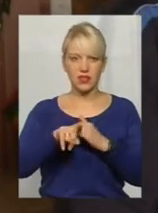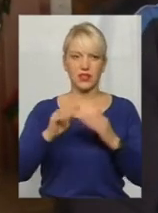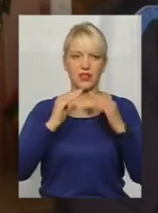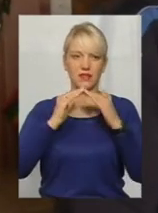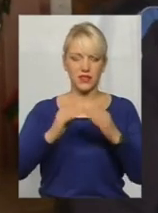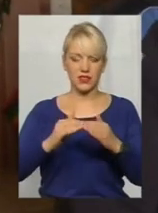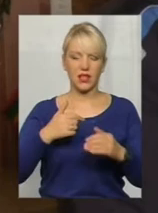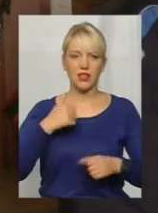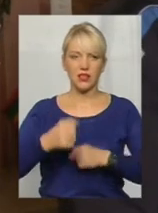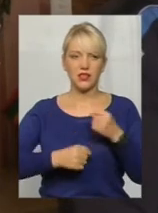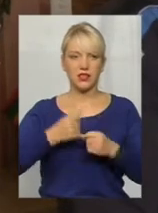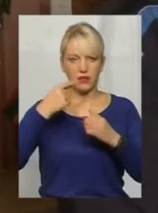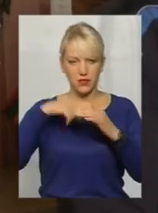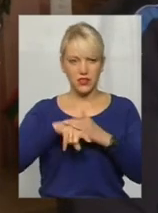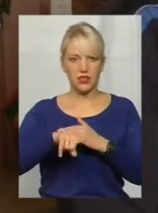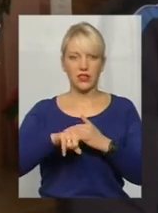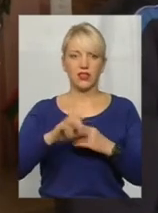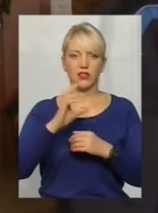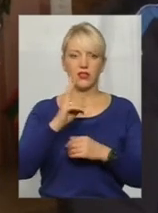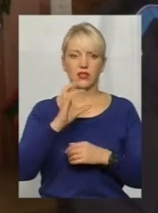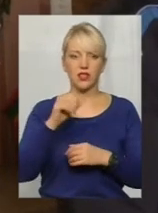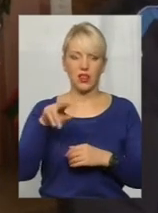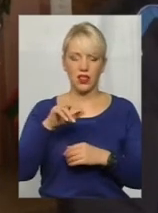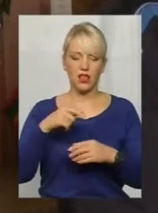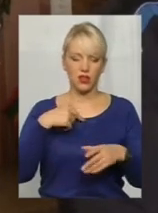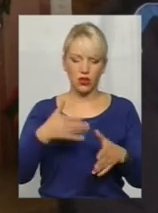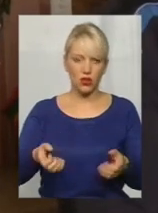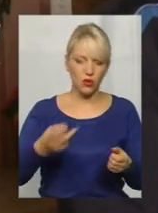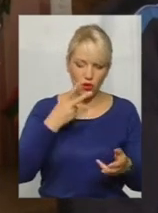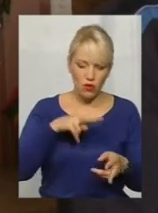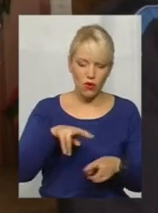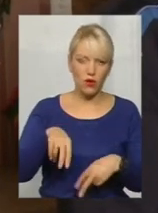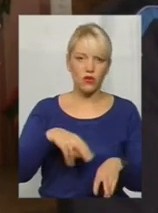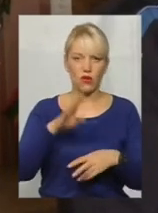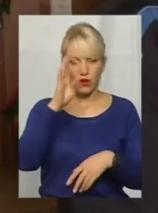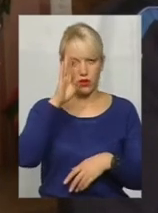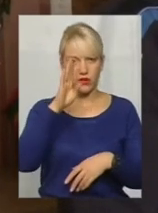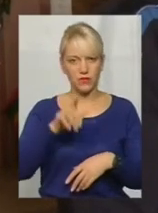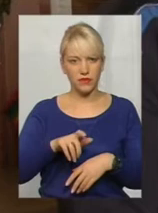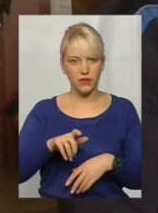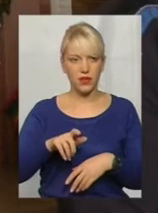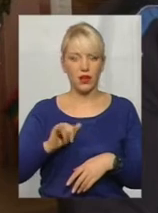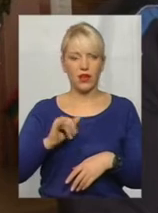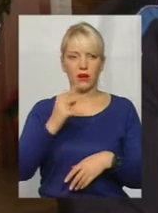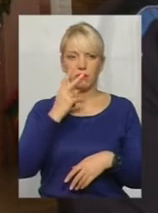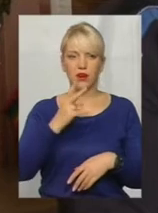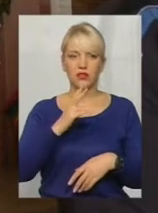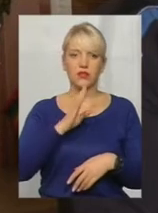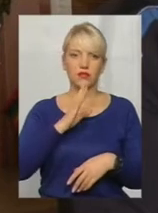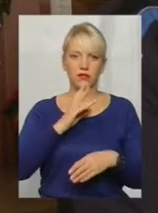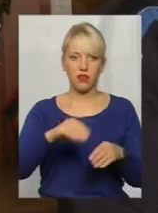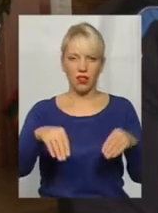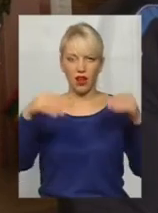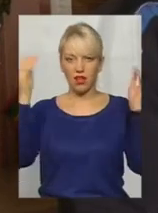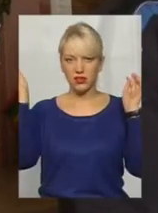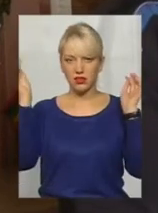забігли всередину в склад, до нього давай, о, і цей, бачу, що ніби накритий, то і